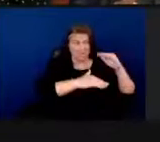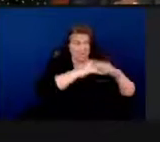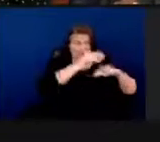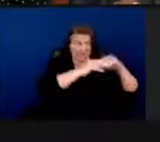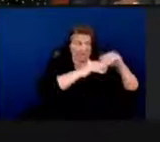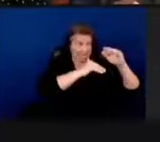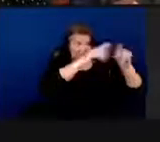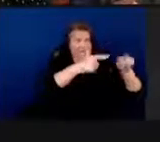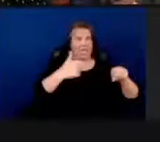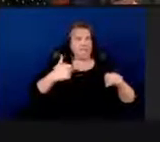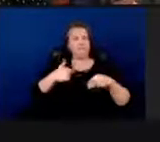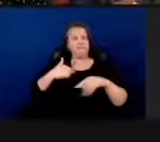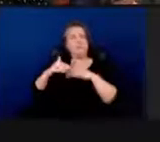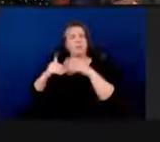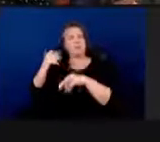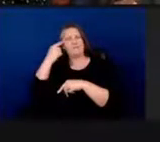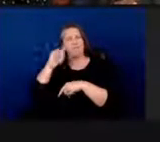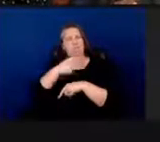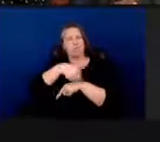للسوينغ.